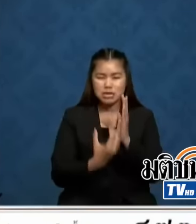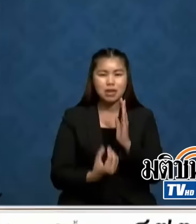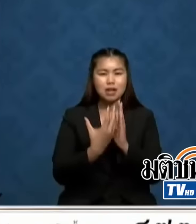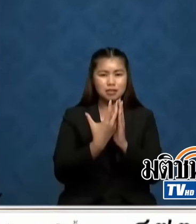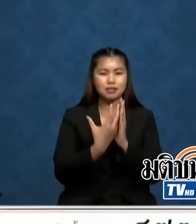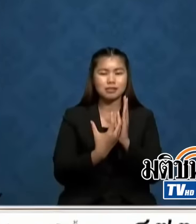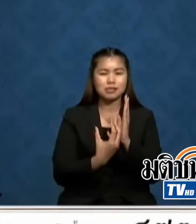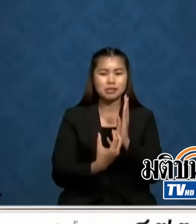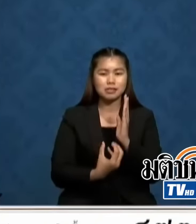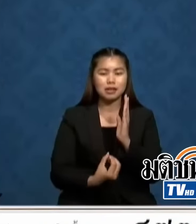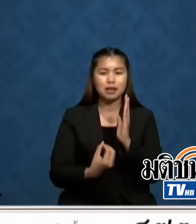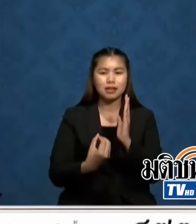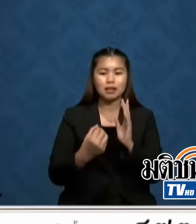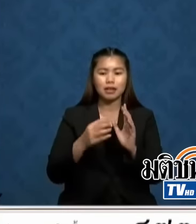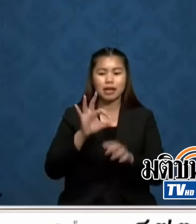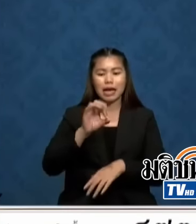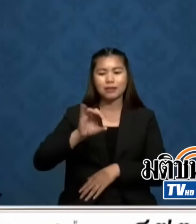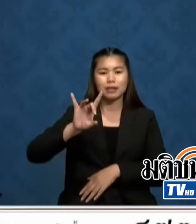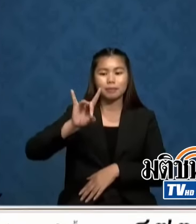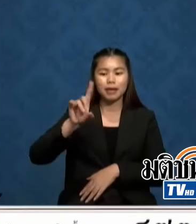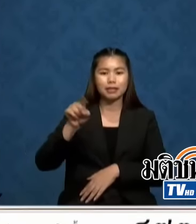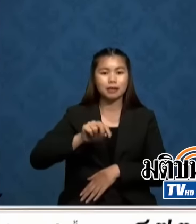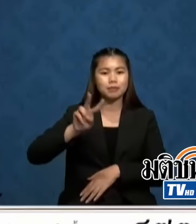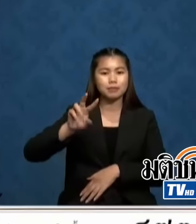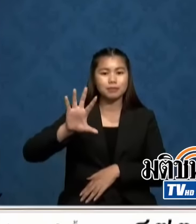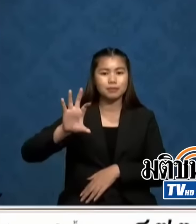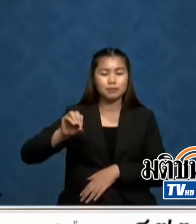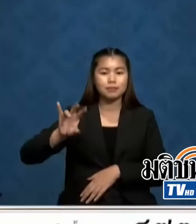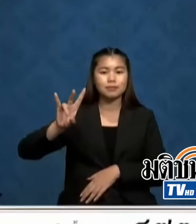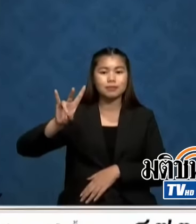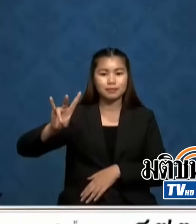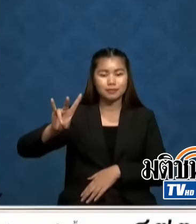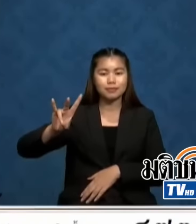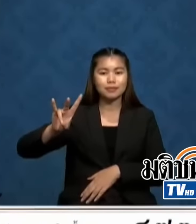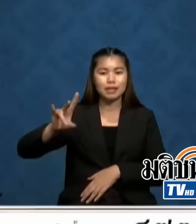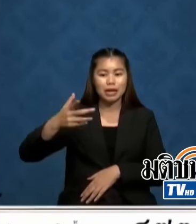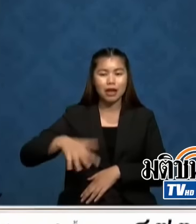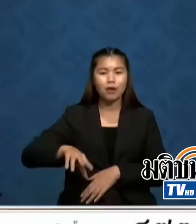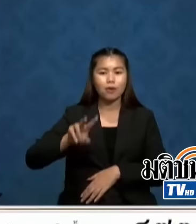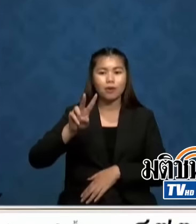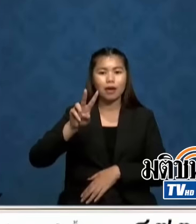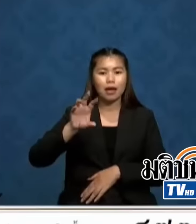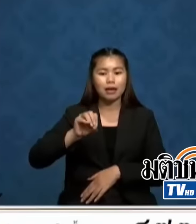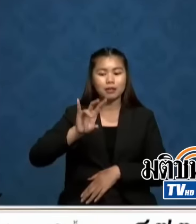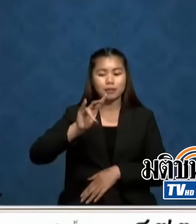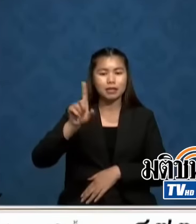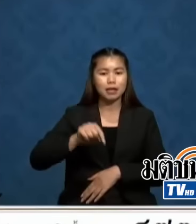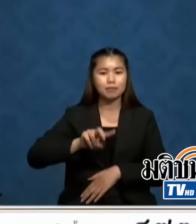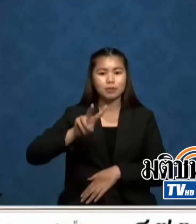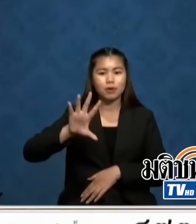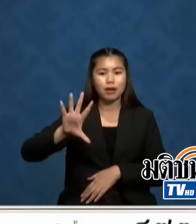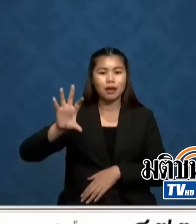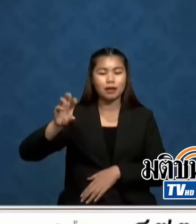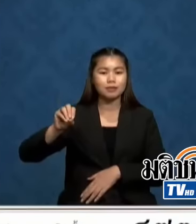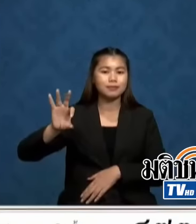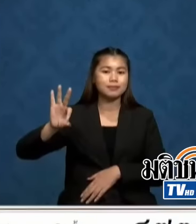สั่งที่98/27และที่57/25ที่ยัง